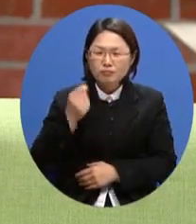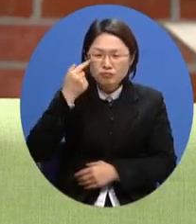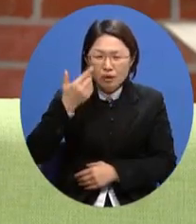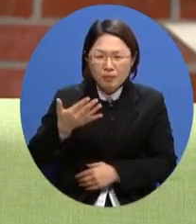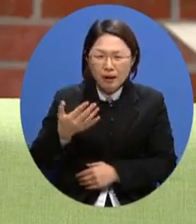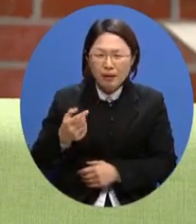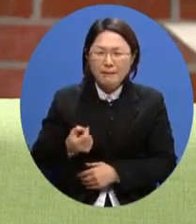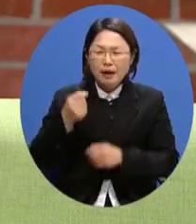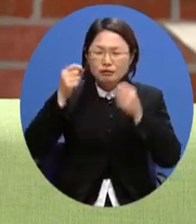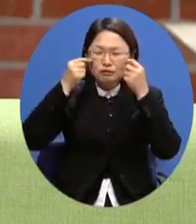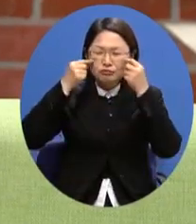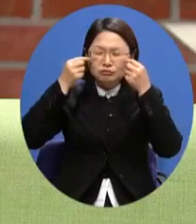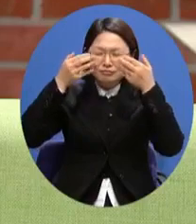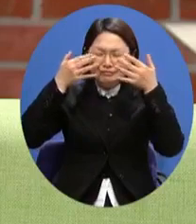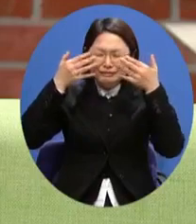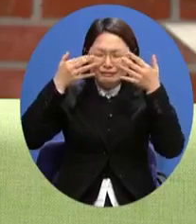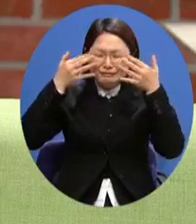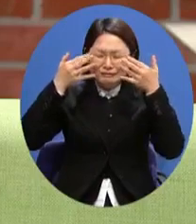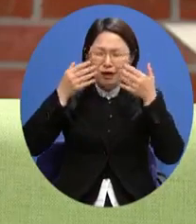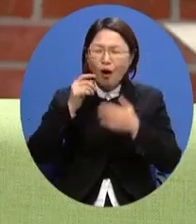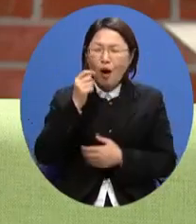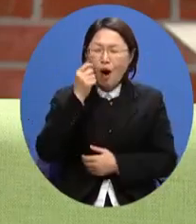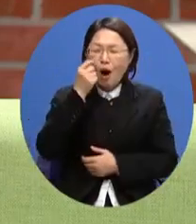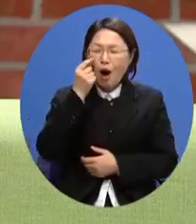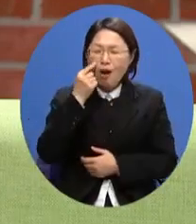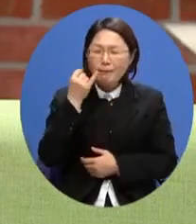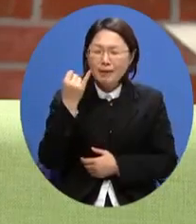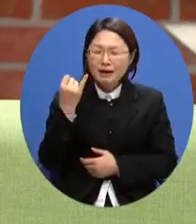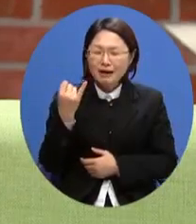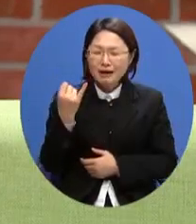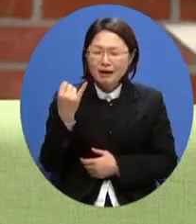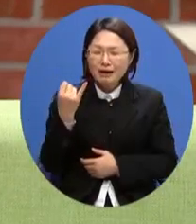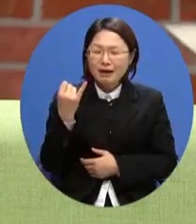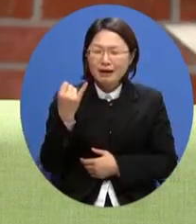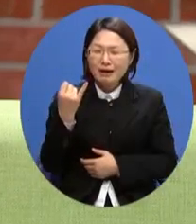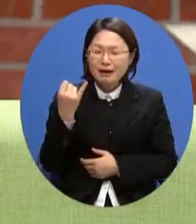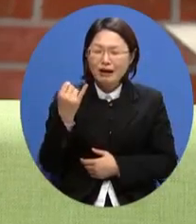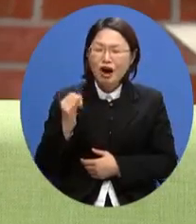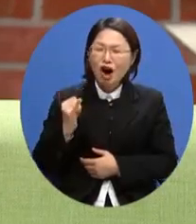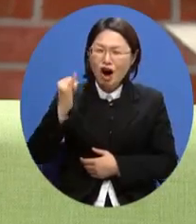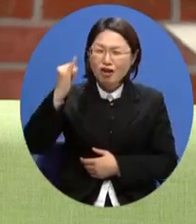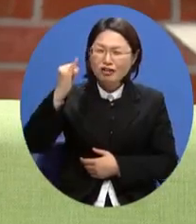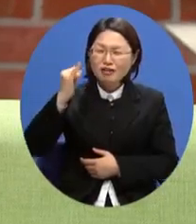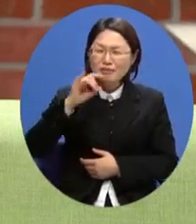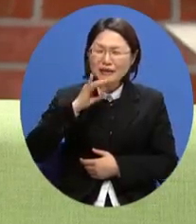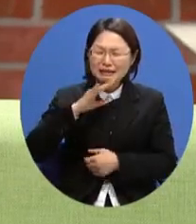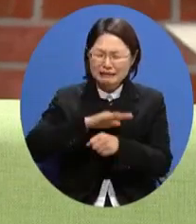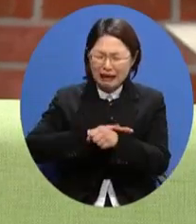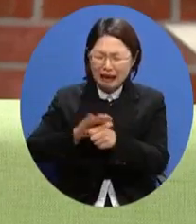이제 엄마가 이제 이러는 분 계세요. 뭐 언니만 잘해주고.